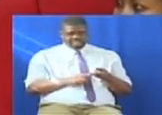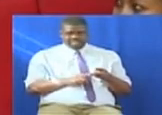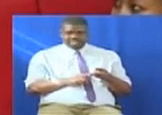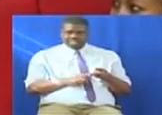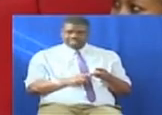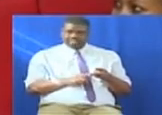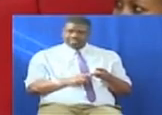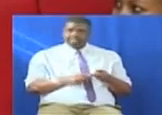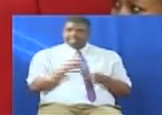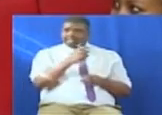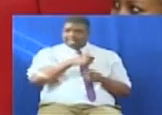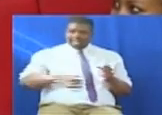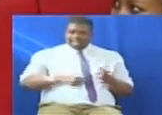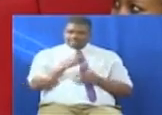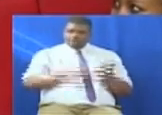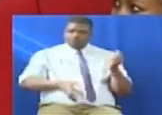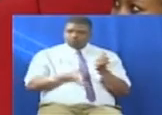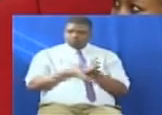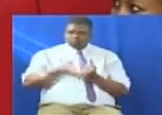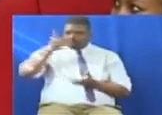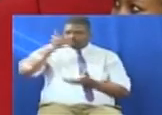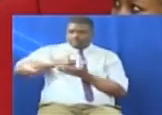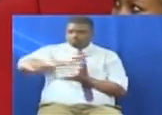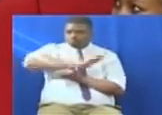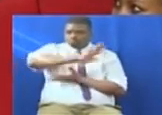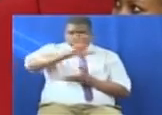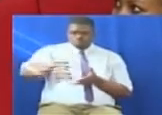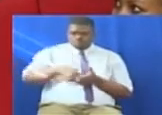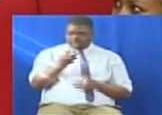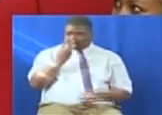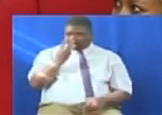Rais Magufuli maamuzi yake yote ukiangalia,